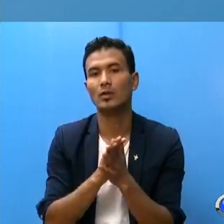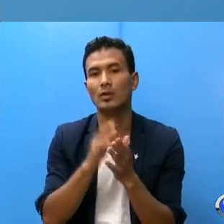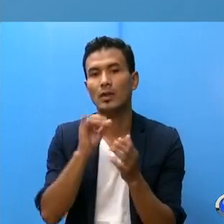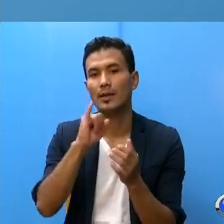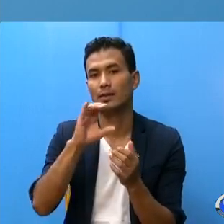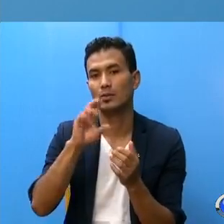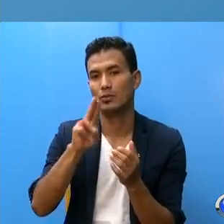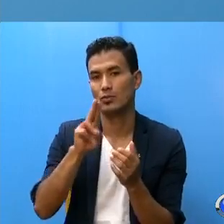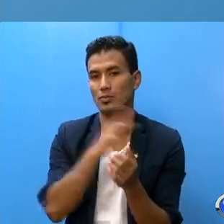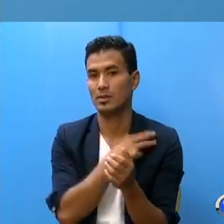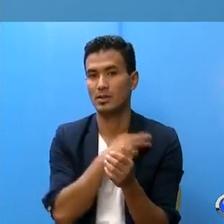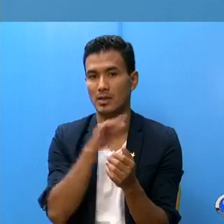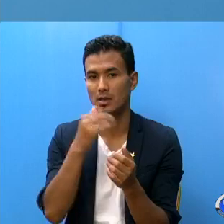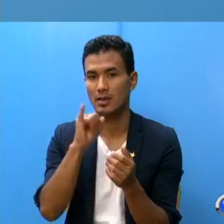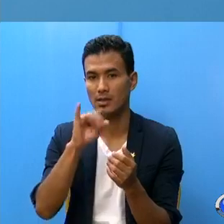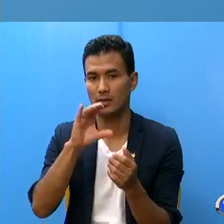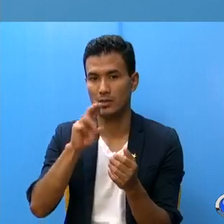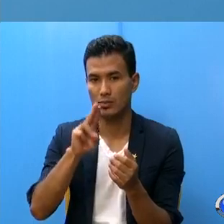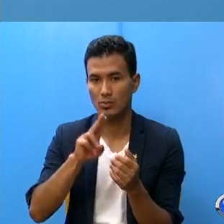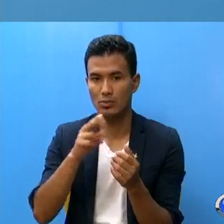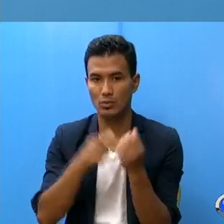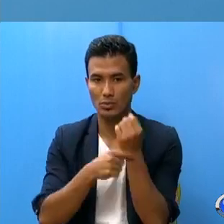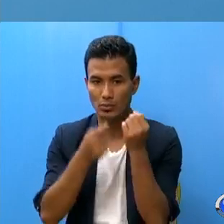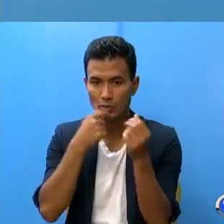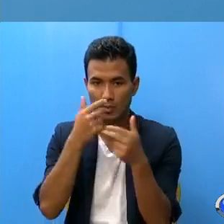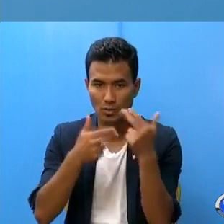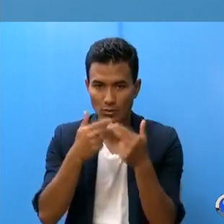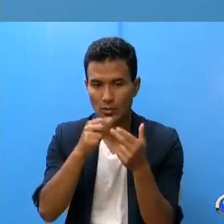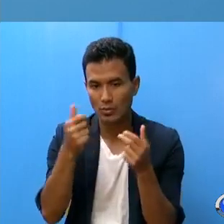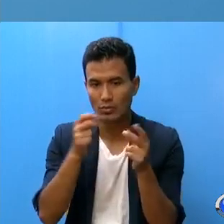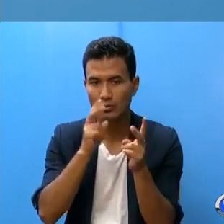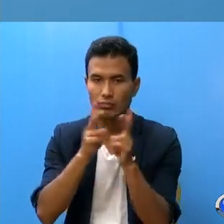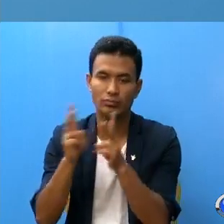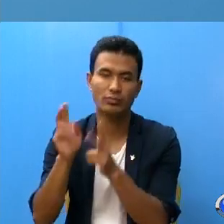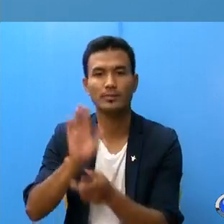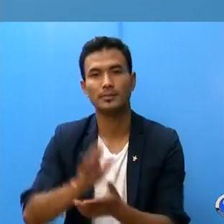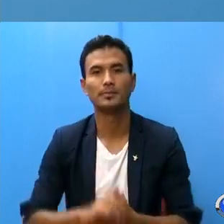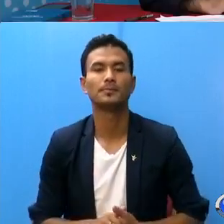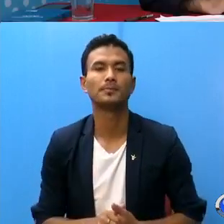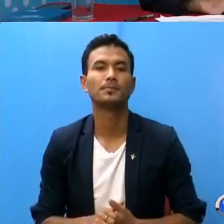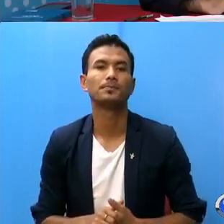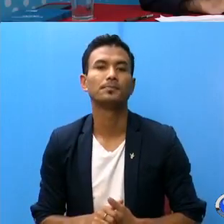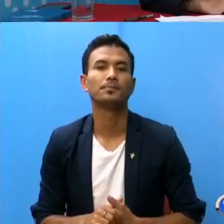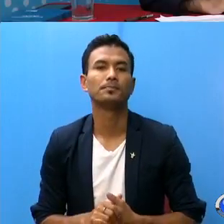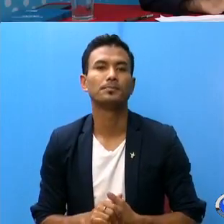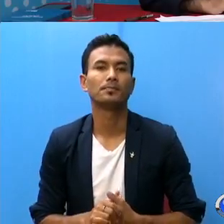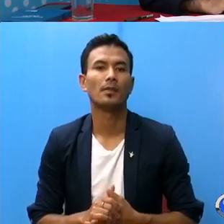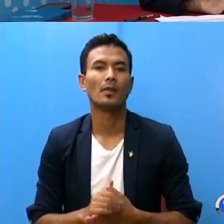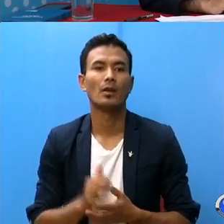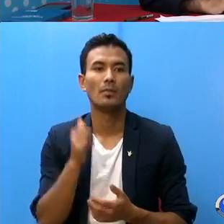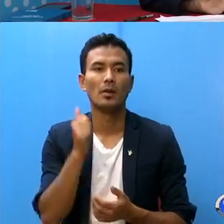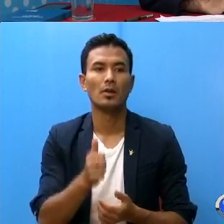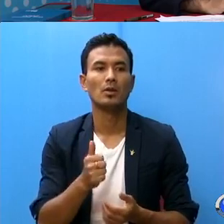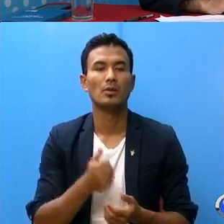भीप्राइग थाता क तुमों, आद सून है